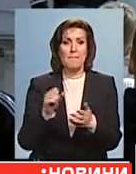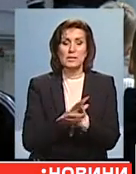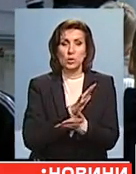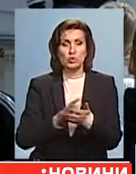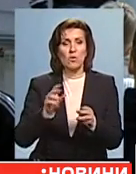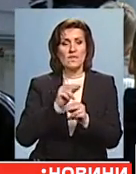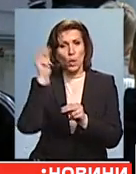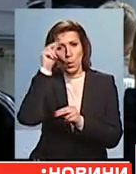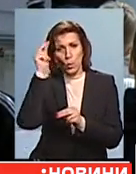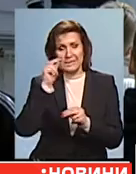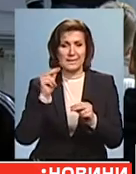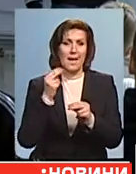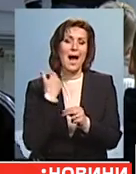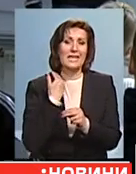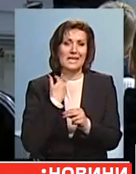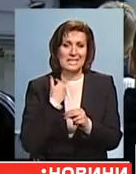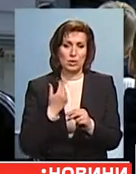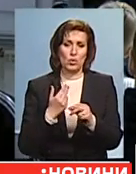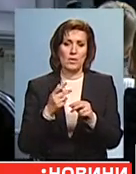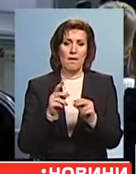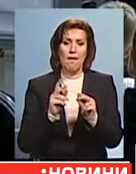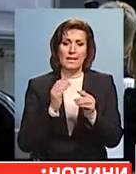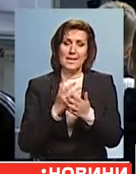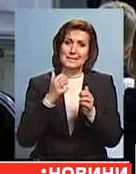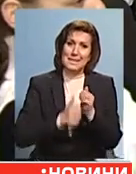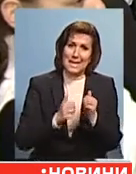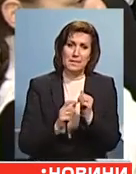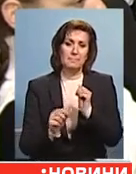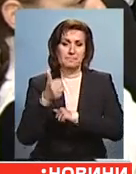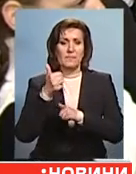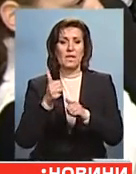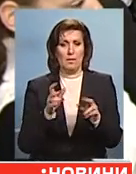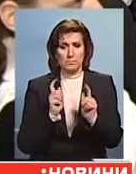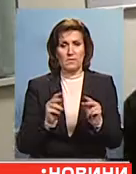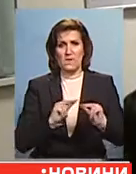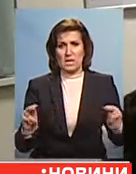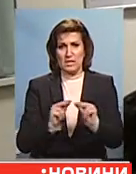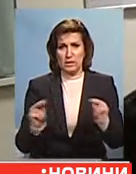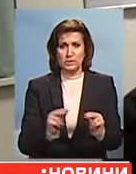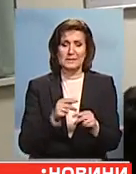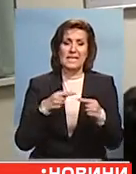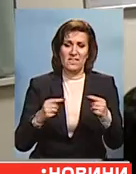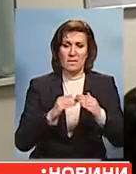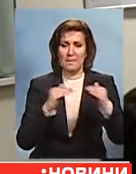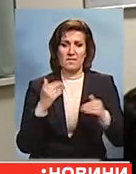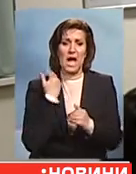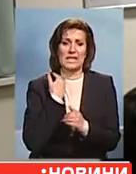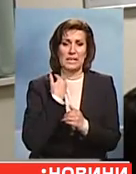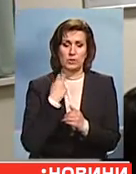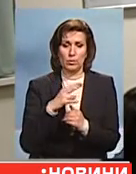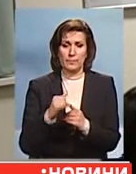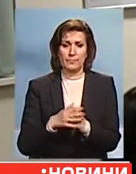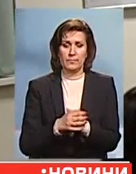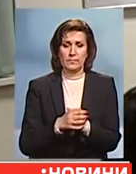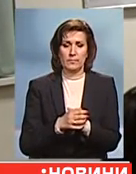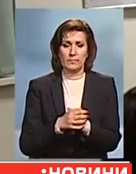Тут є середні і початкові рівні. Викладачі беруться навчати людей з різним рівнем англійської. Скажи мені, я працюю кожен день.